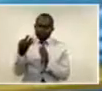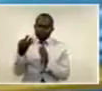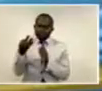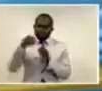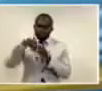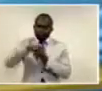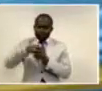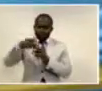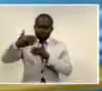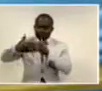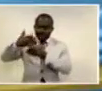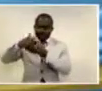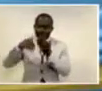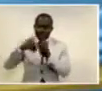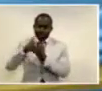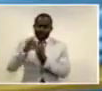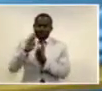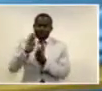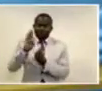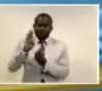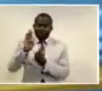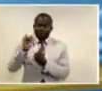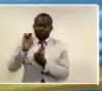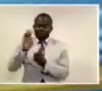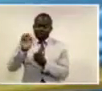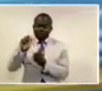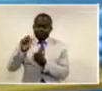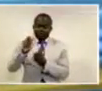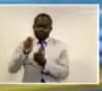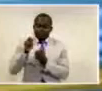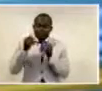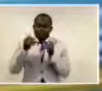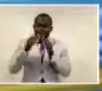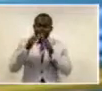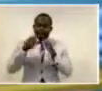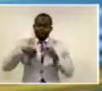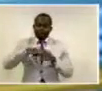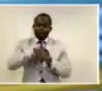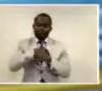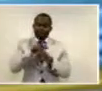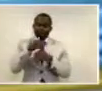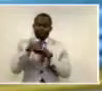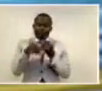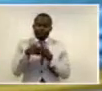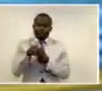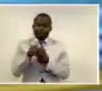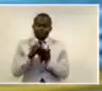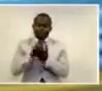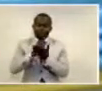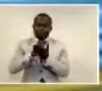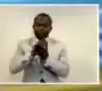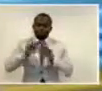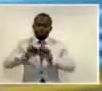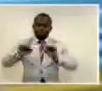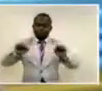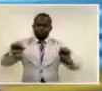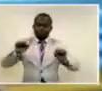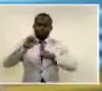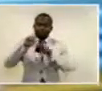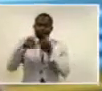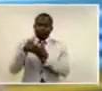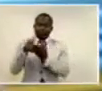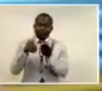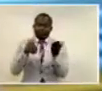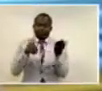mu gikari mu bibati none inzu yanjye anegise yabaye ibisate none na